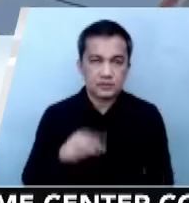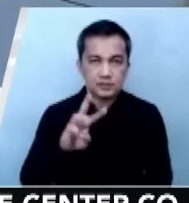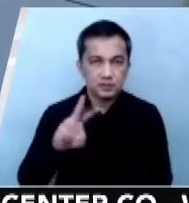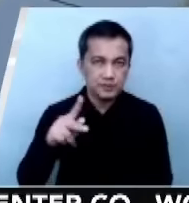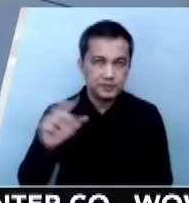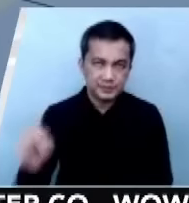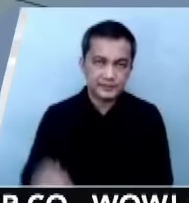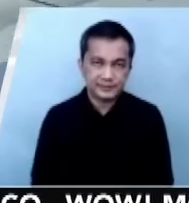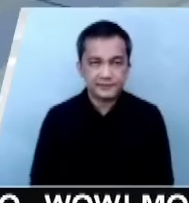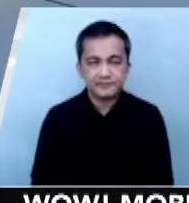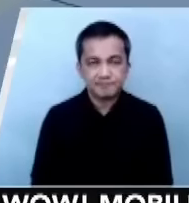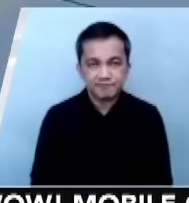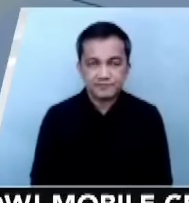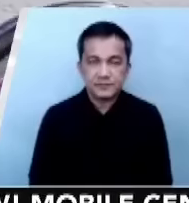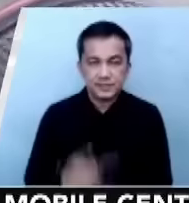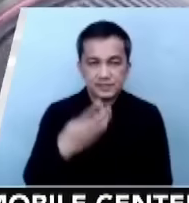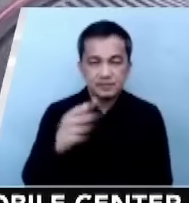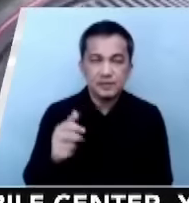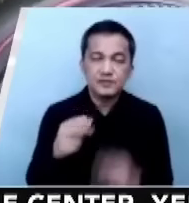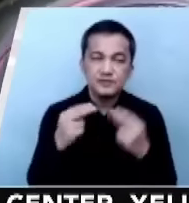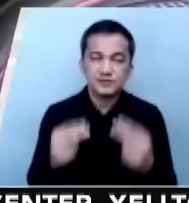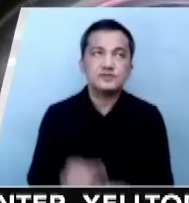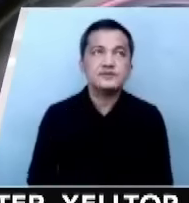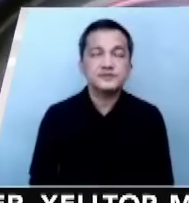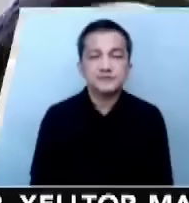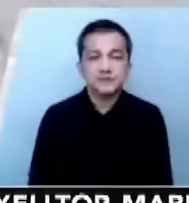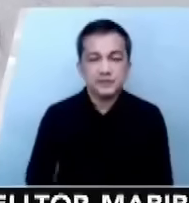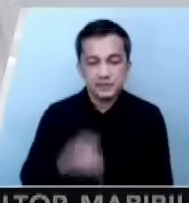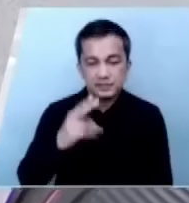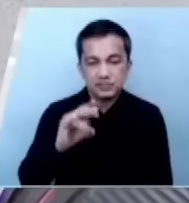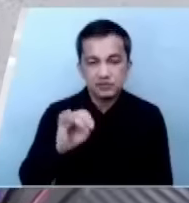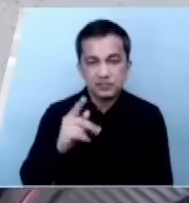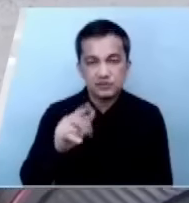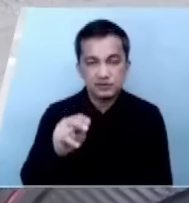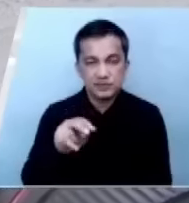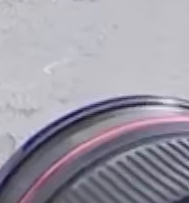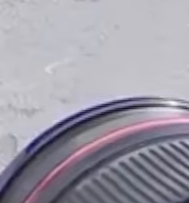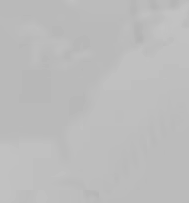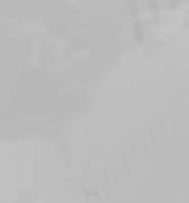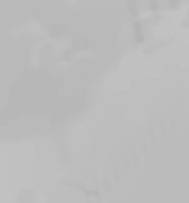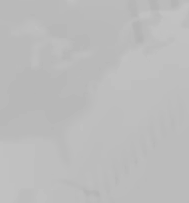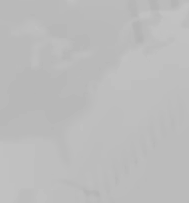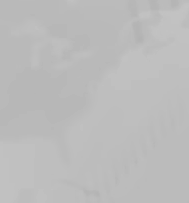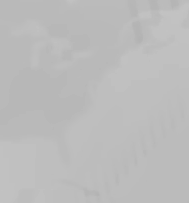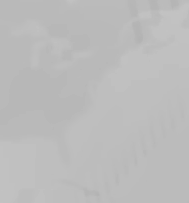Para sa GMA Integrated News, Chino Gaston nakatutok, 24 oras.